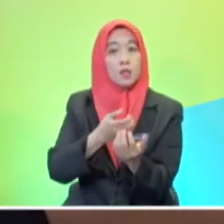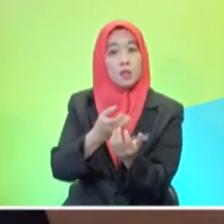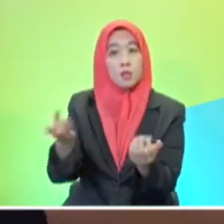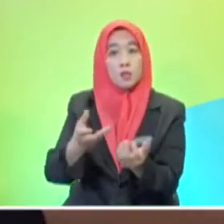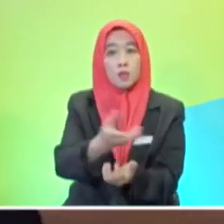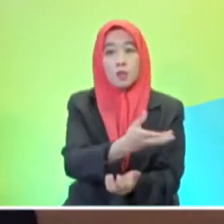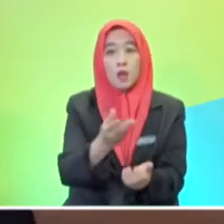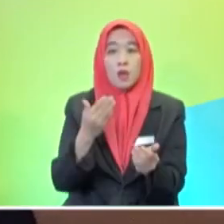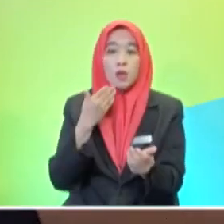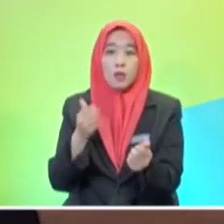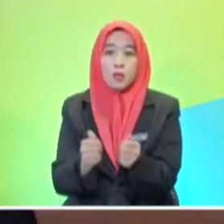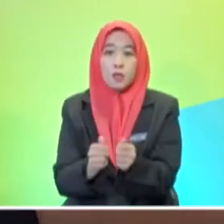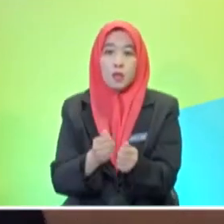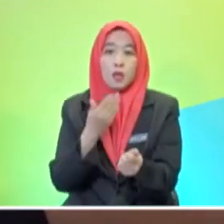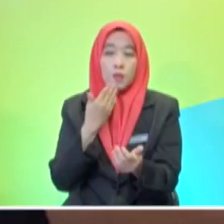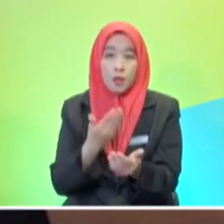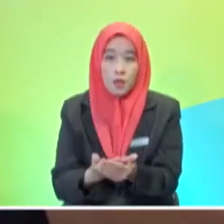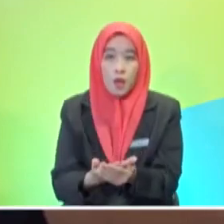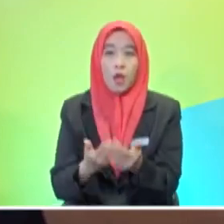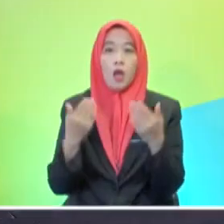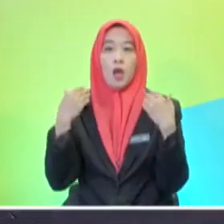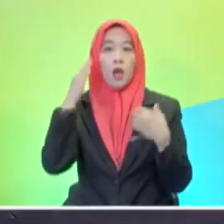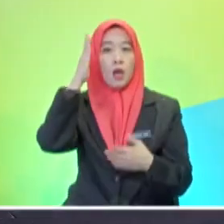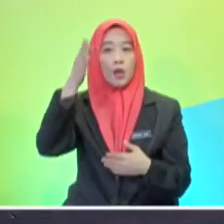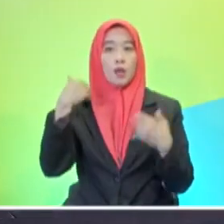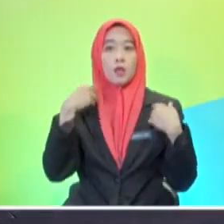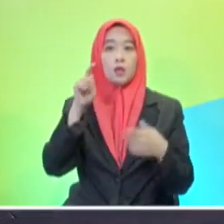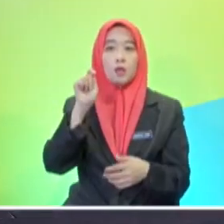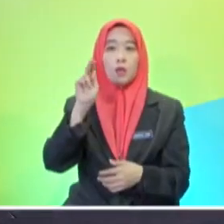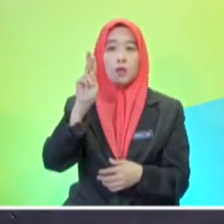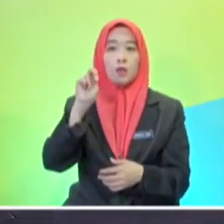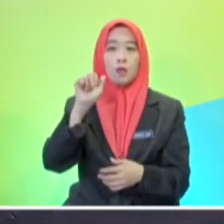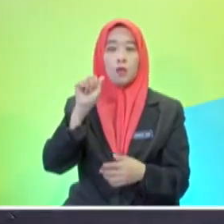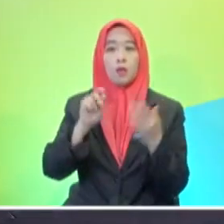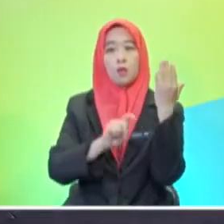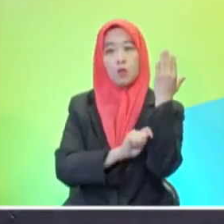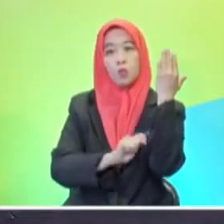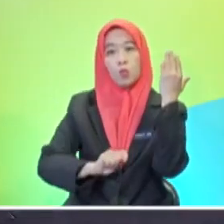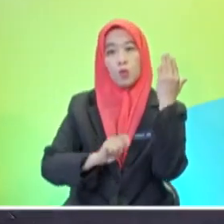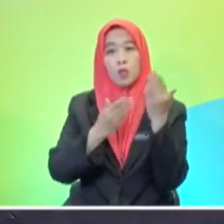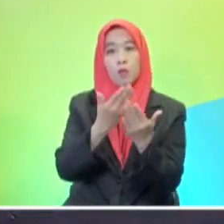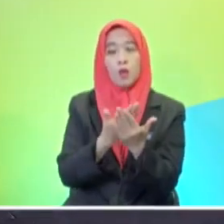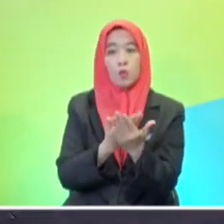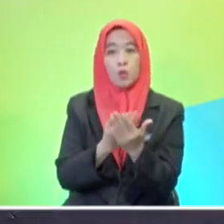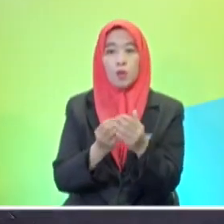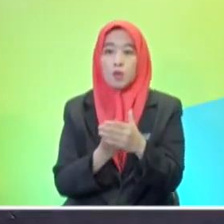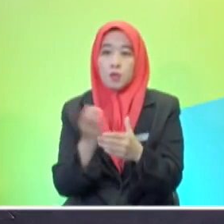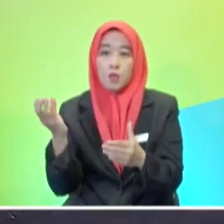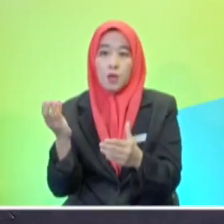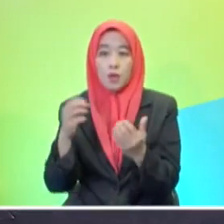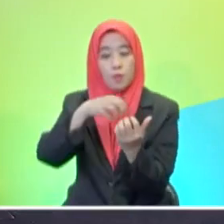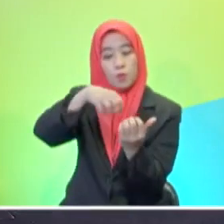betul, jadi akan muncul tunas dan itulah peringkat biji benih bercambah. Okey,